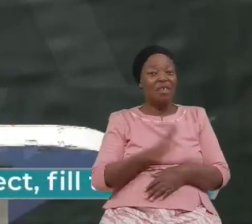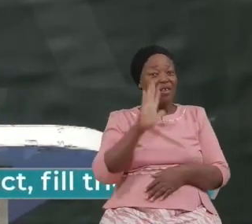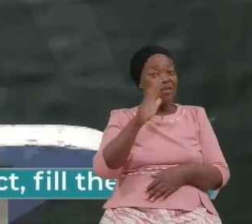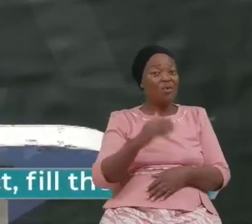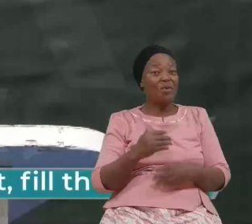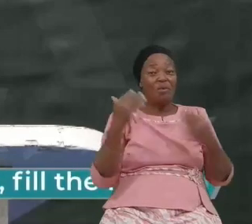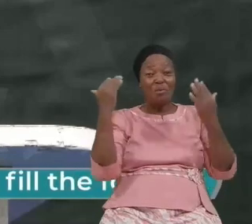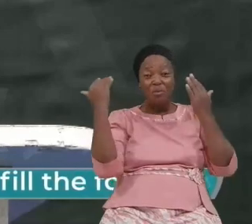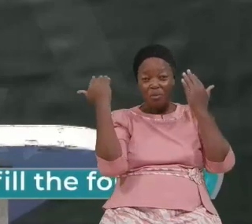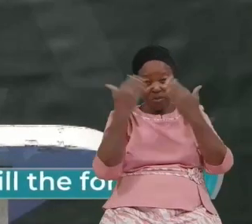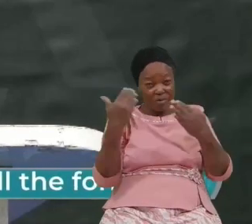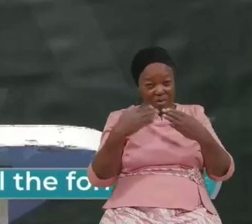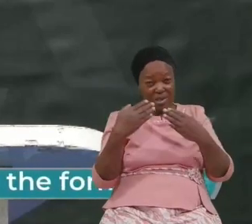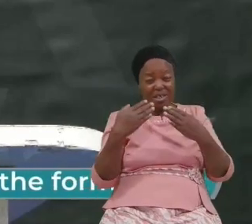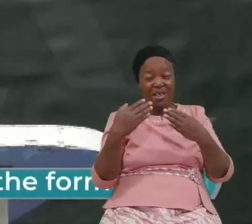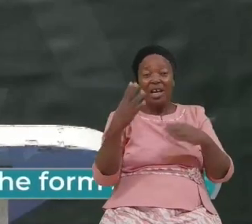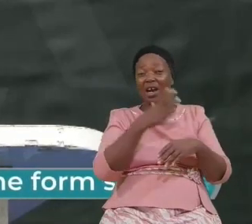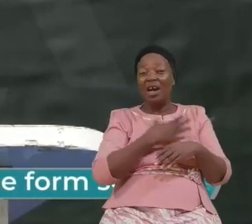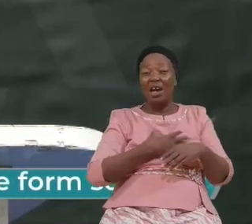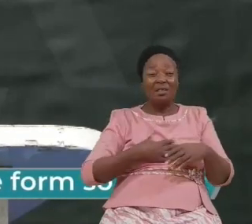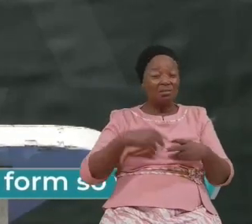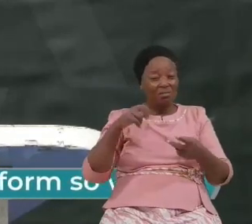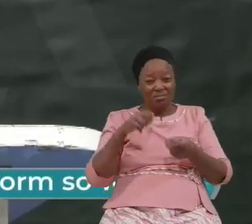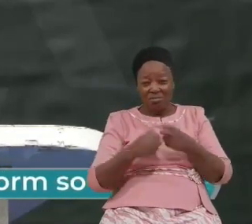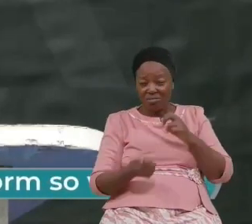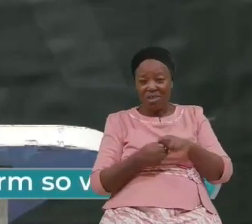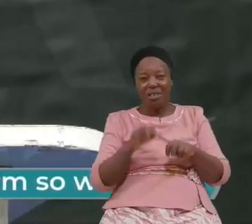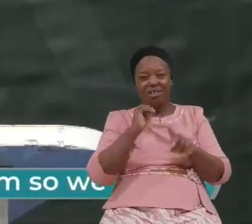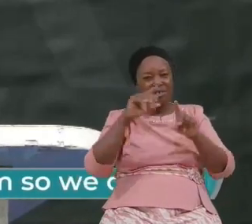des soucis et anxiété vont partir